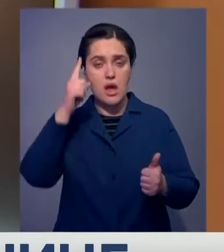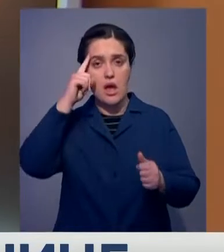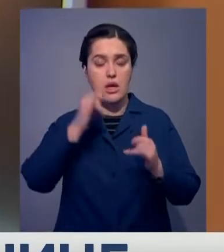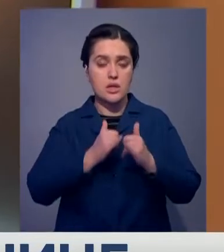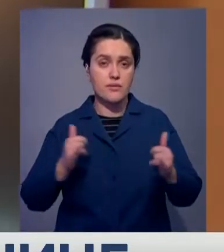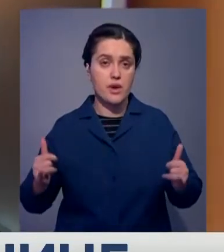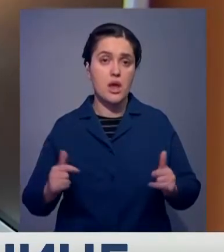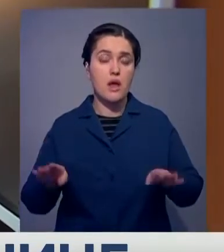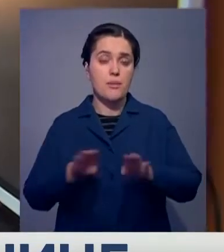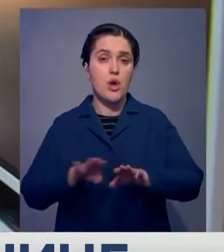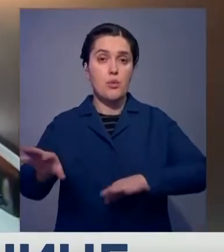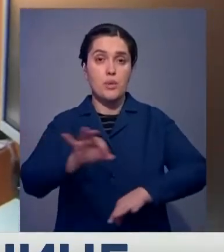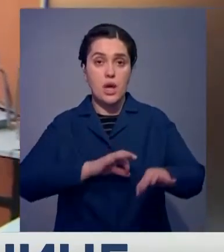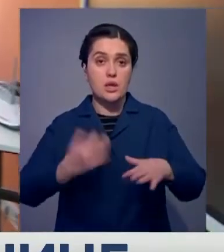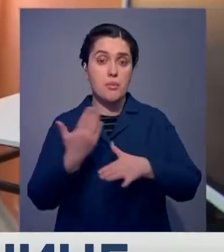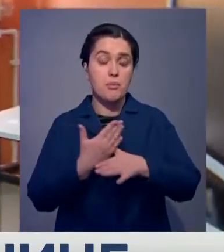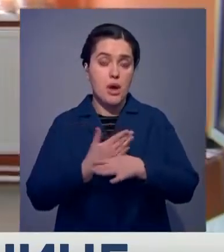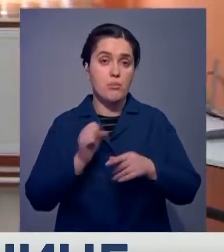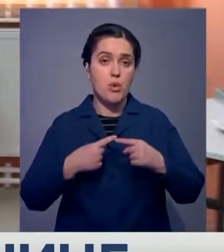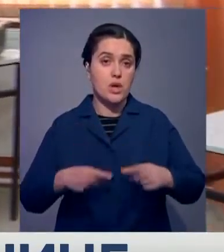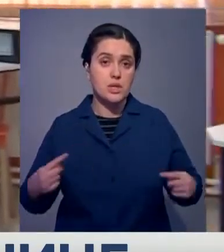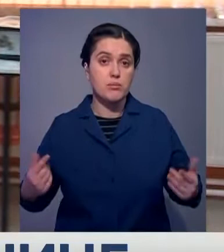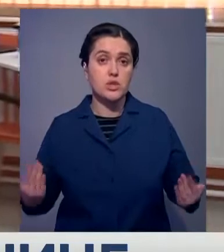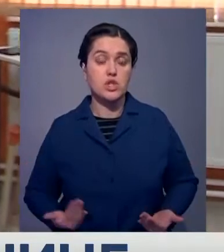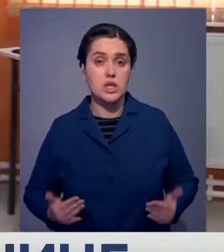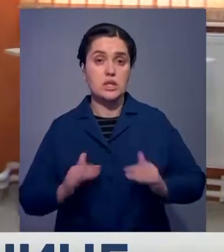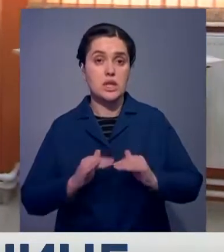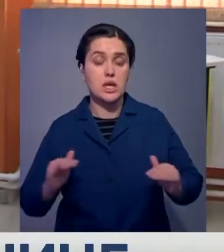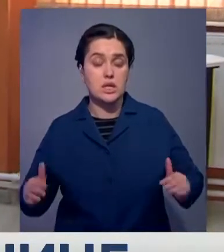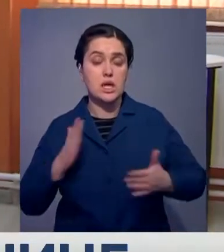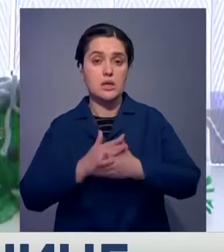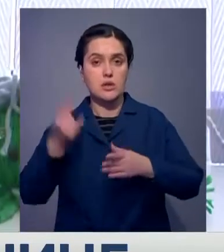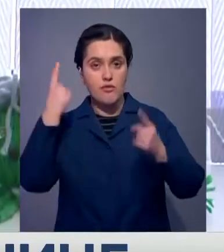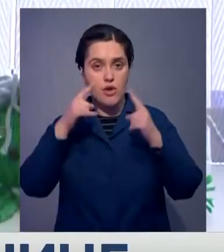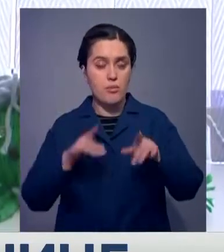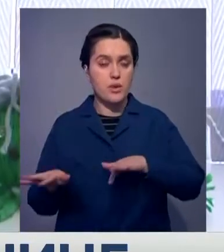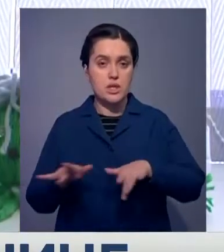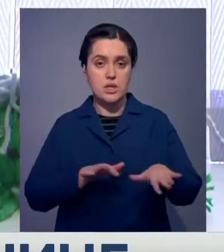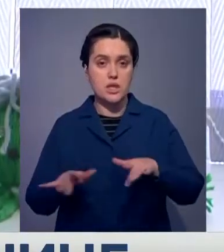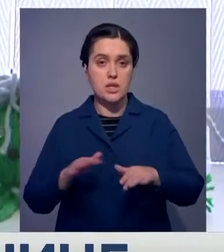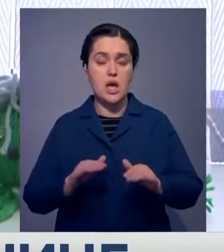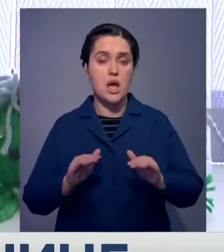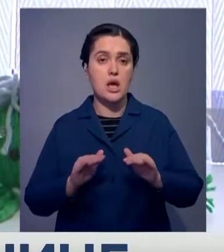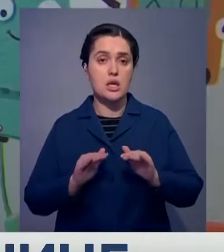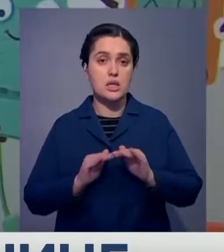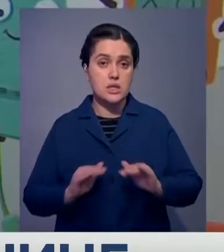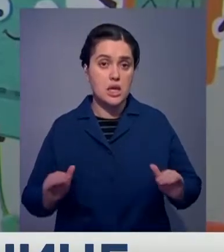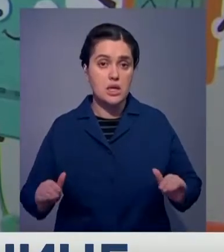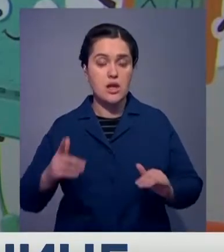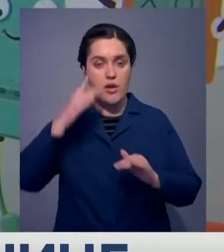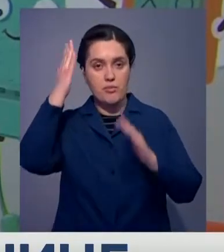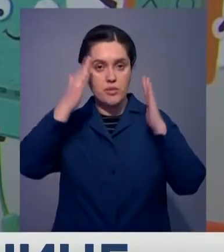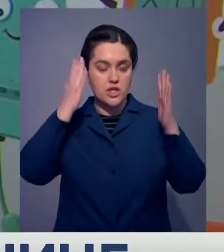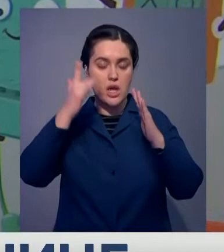развиваться. Подобный проект помогает не только разнообразить жизнь ребенка, но и погрузить его в творческий процесс. Маленькие пациенты не разучились мечтать,